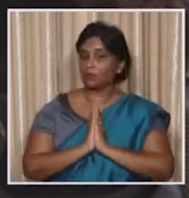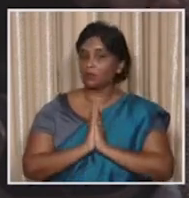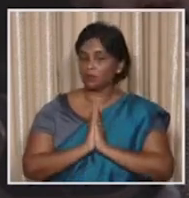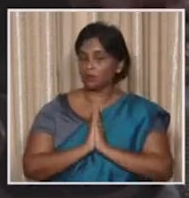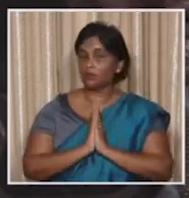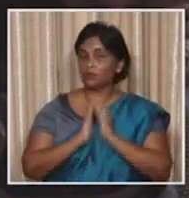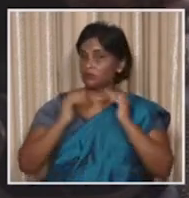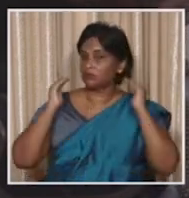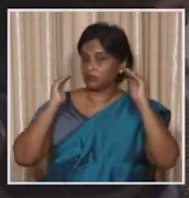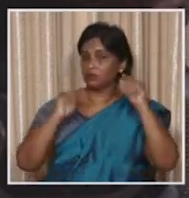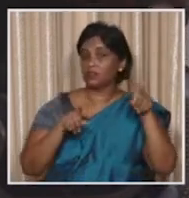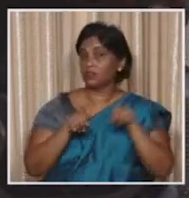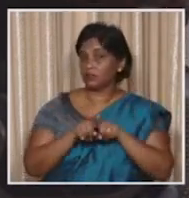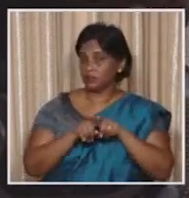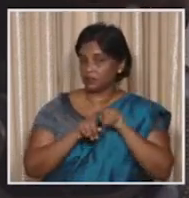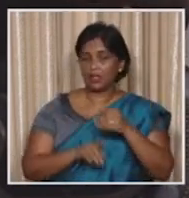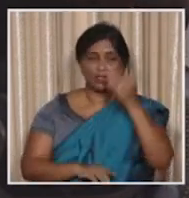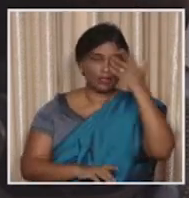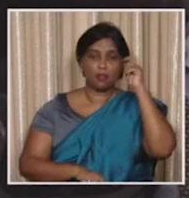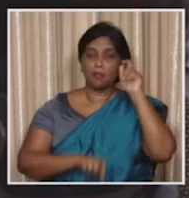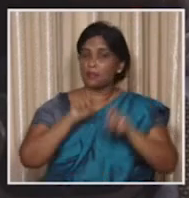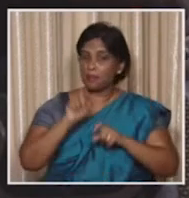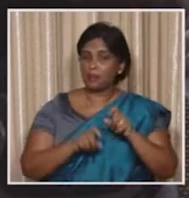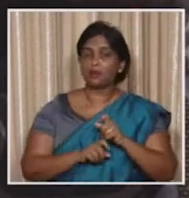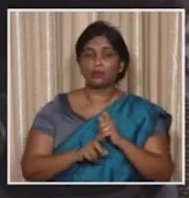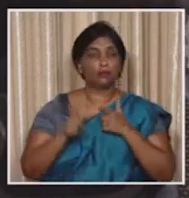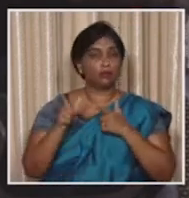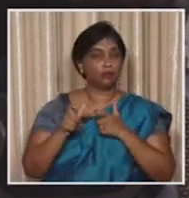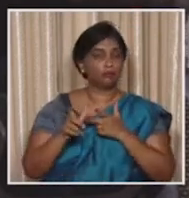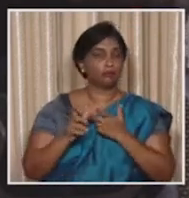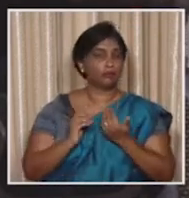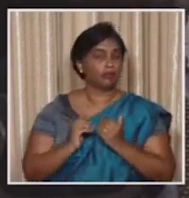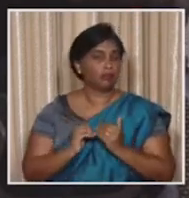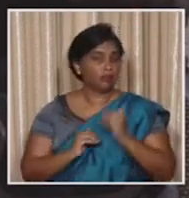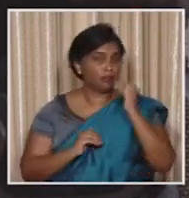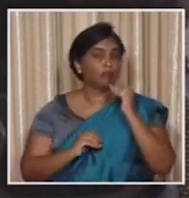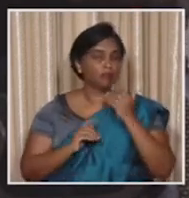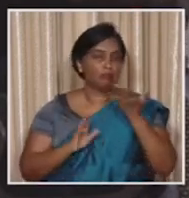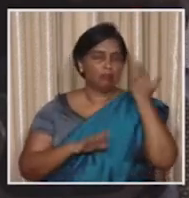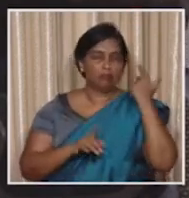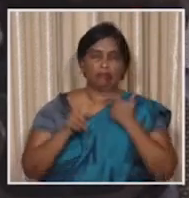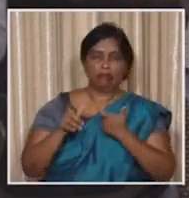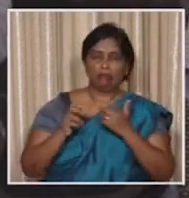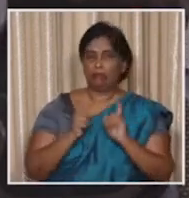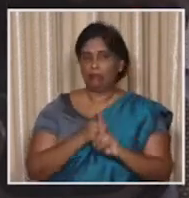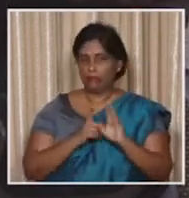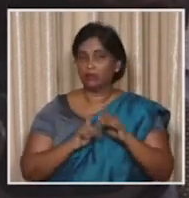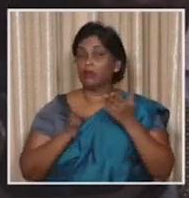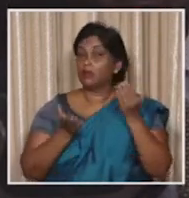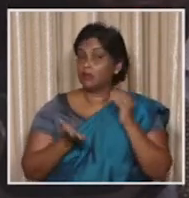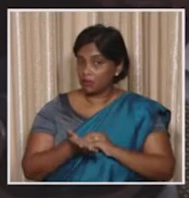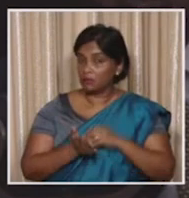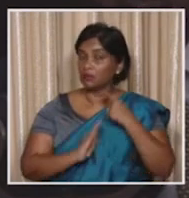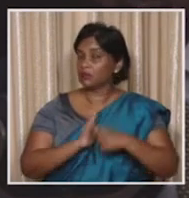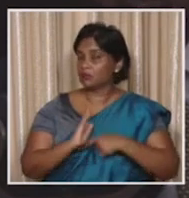நாட்டிலே தமிழிளைஞர்கள் ஆயுதம் ஏந்தினார்கள். அந்த ஆயுத போராட்டம் இந்த தீவிலே மிகப்பெரும் ஒரு இரத்த ஆறு உருவாகுவதற்கு